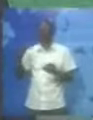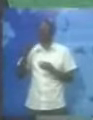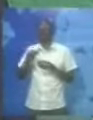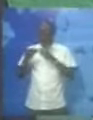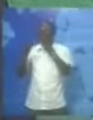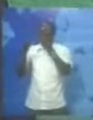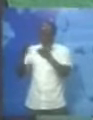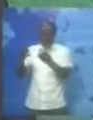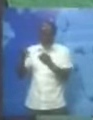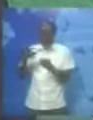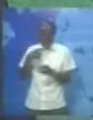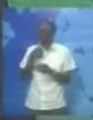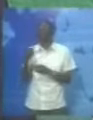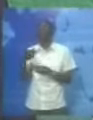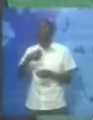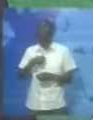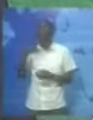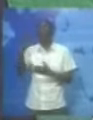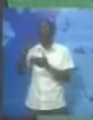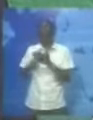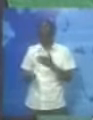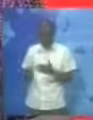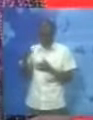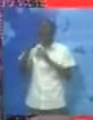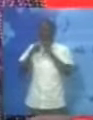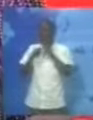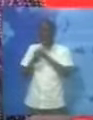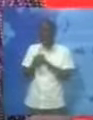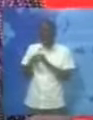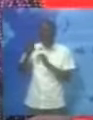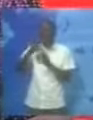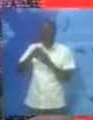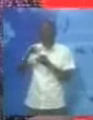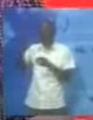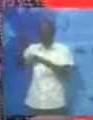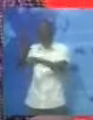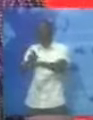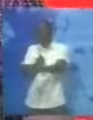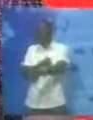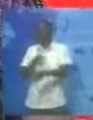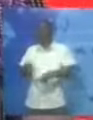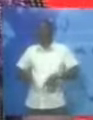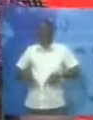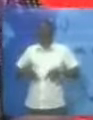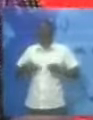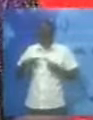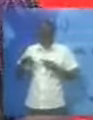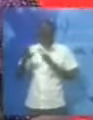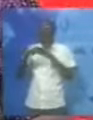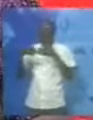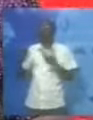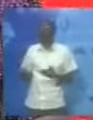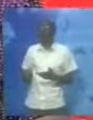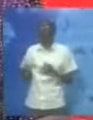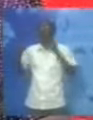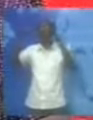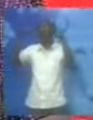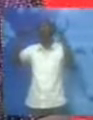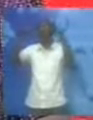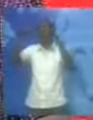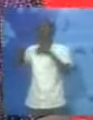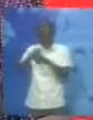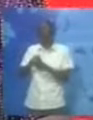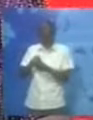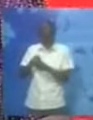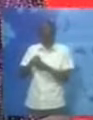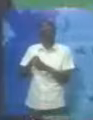idole. Dites-moi, quel est le secret, s'il y en a, d'une telle longévité et surtout, comment réussir dans ce métier